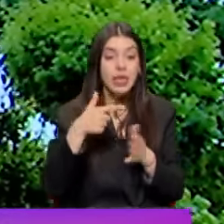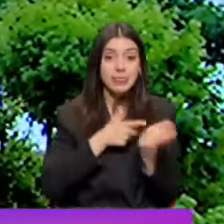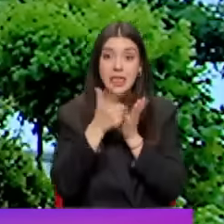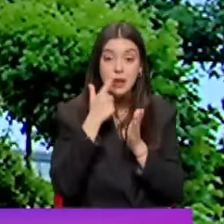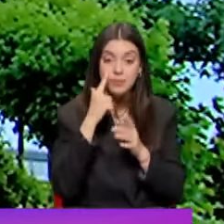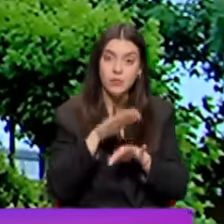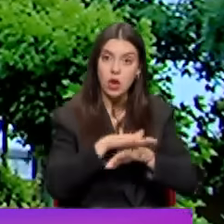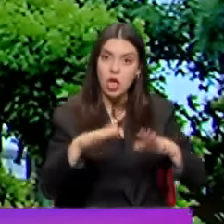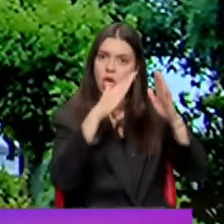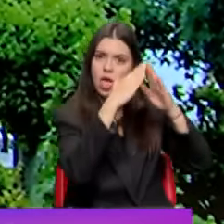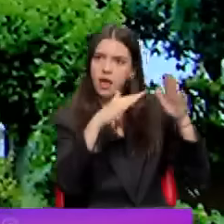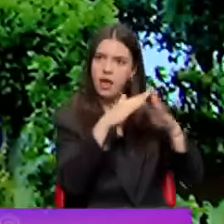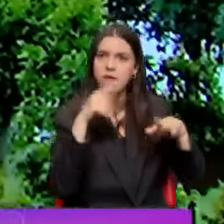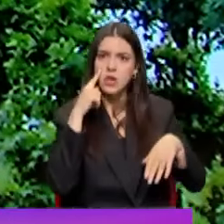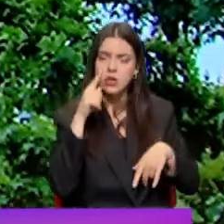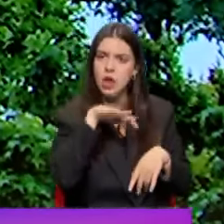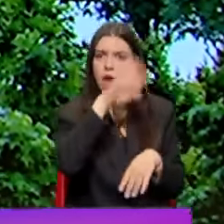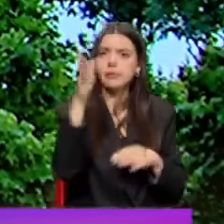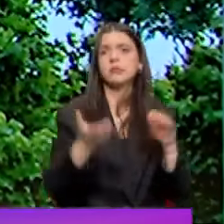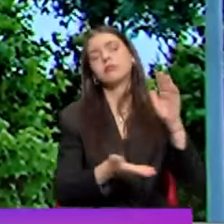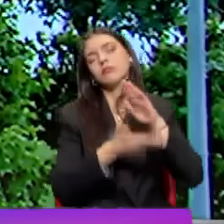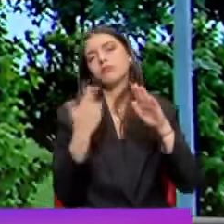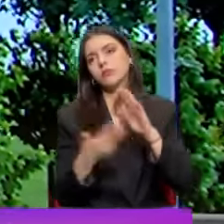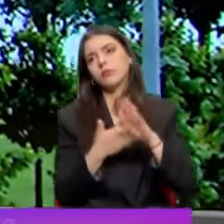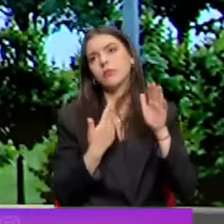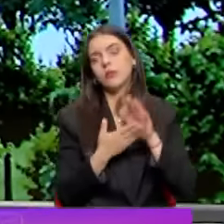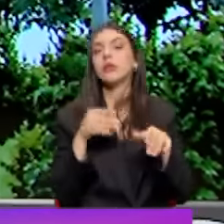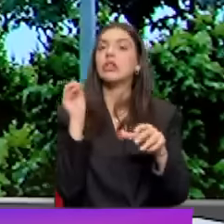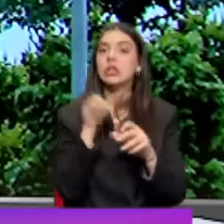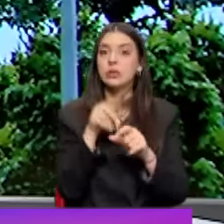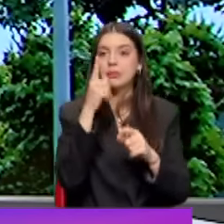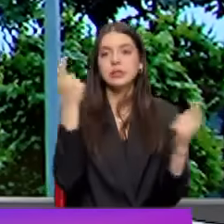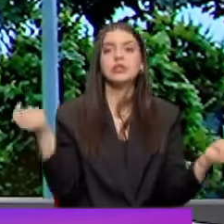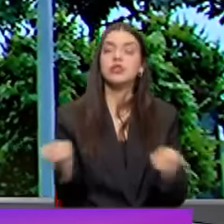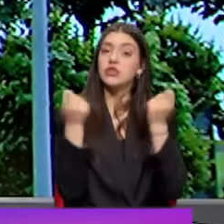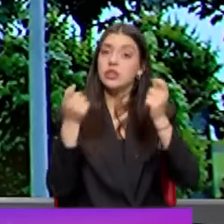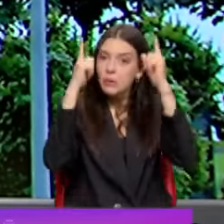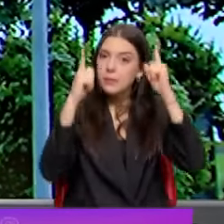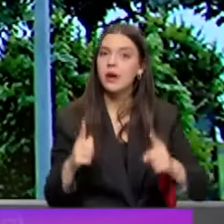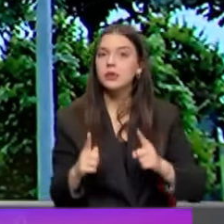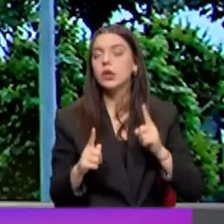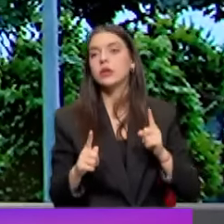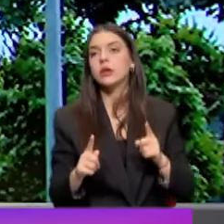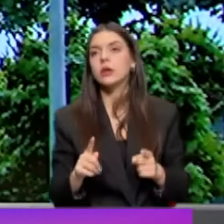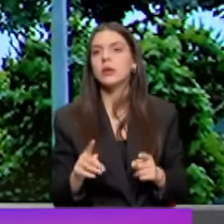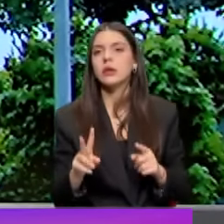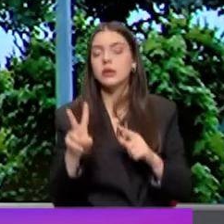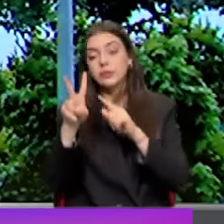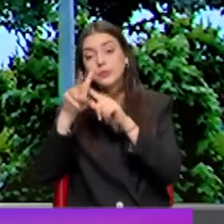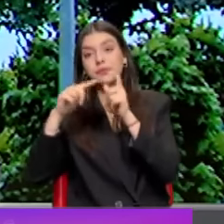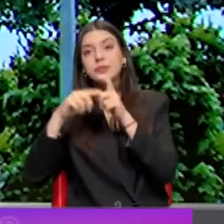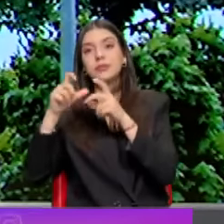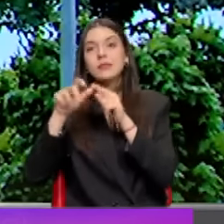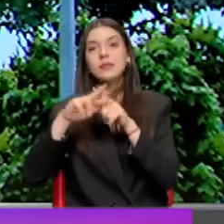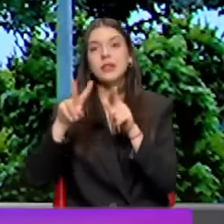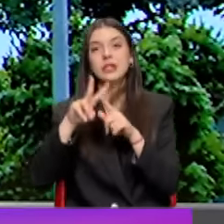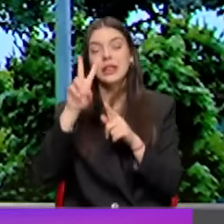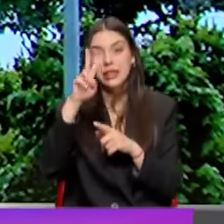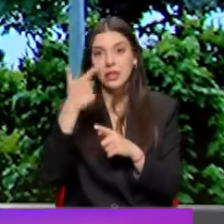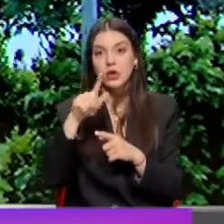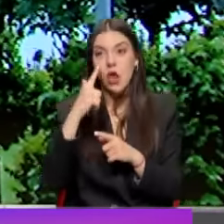Eee arazi işgallerini ortadan kaldırmak üzere bir çalışma başlattı Keşan'ın iki köyündeki Tiny